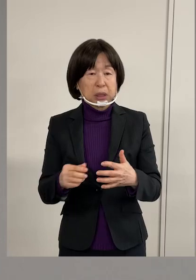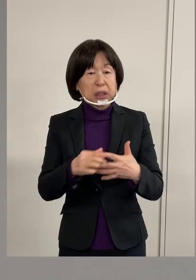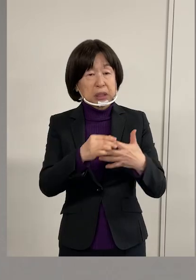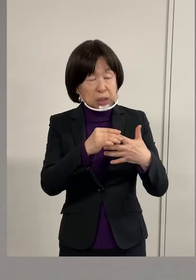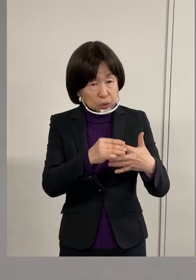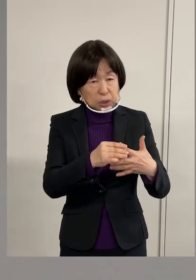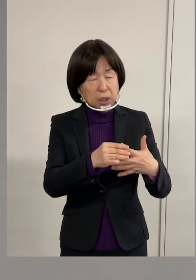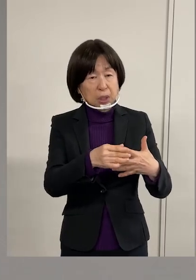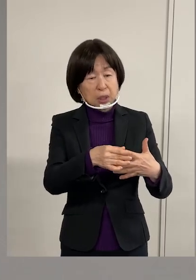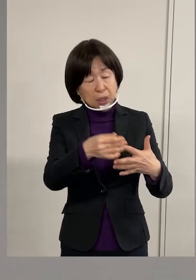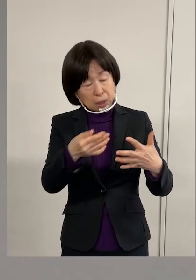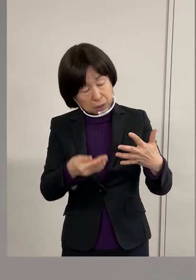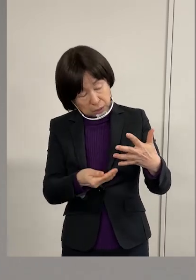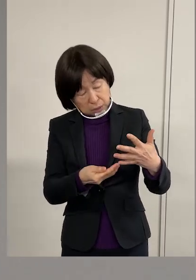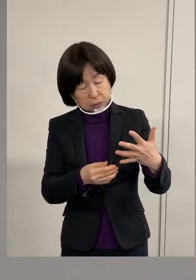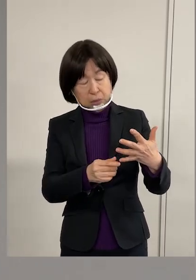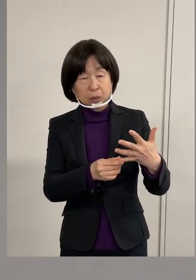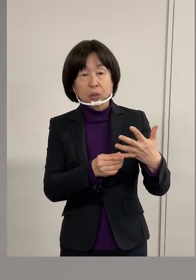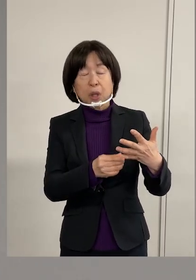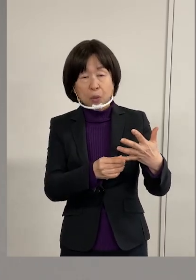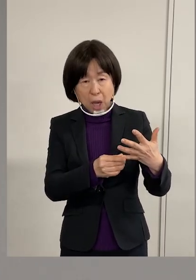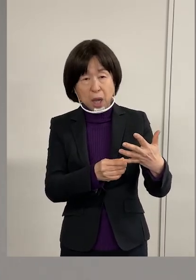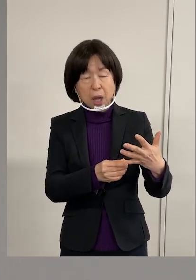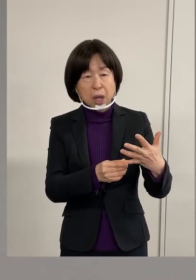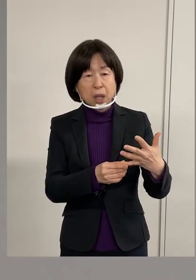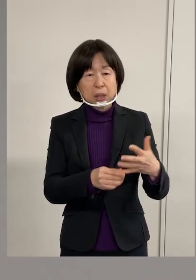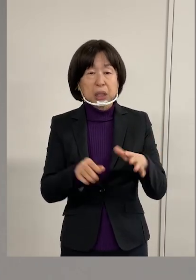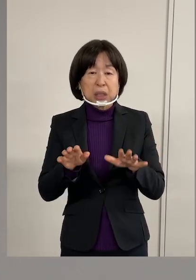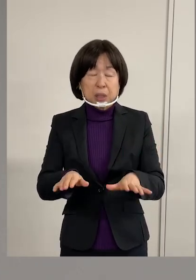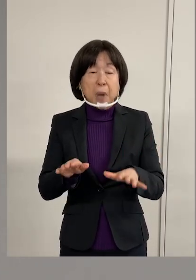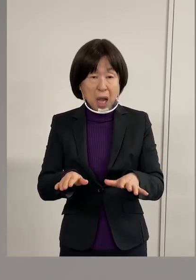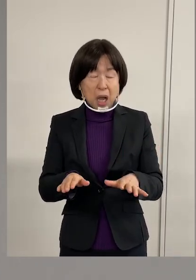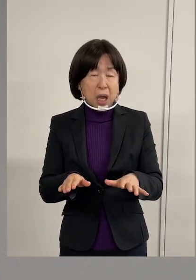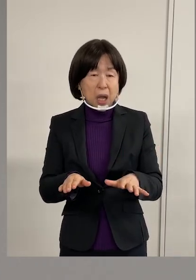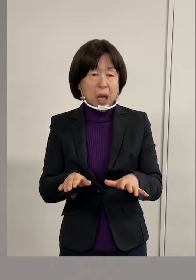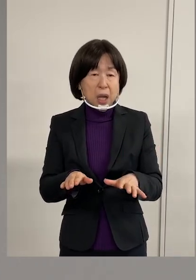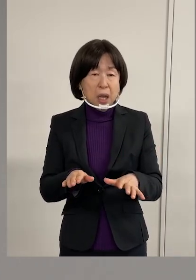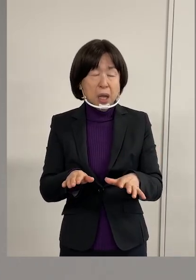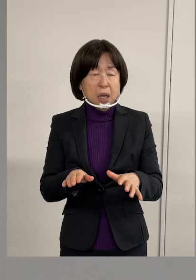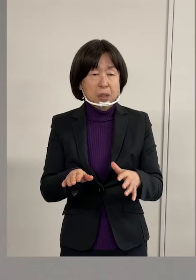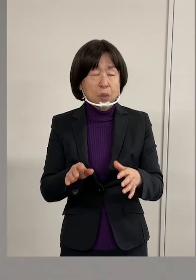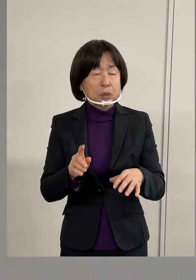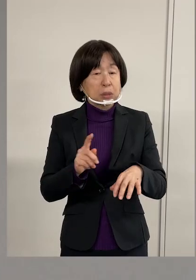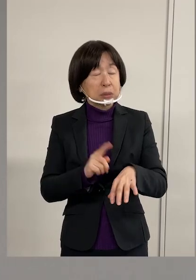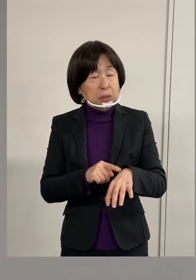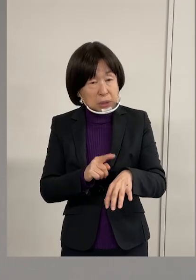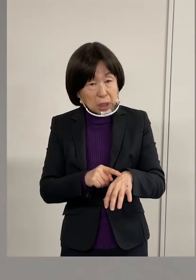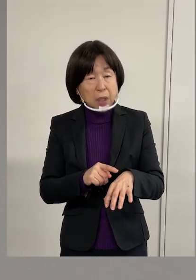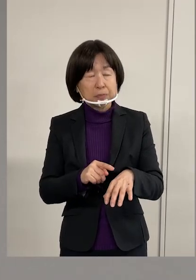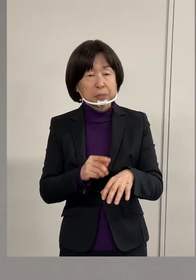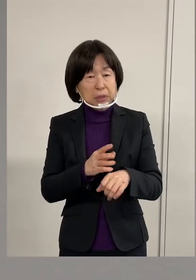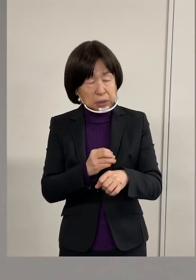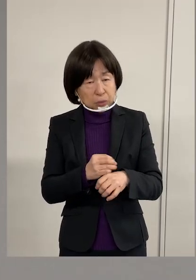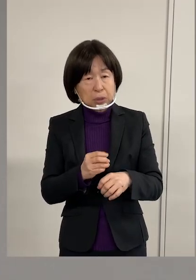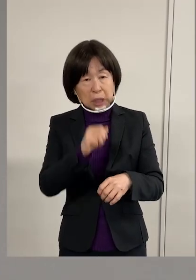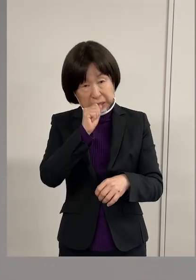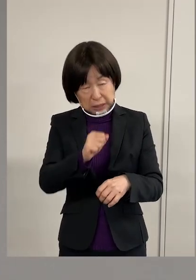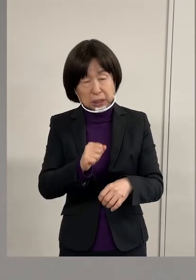に、落とすのは、時期的に、今のタイミングだろうというのが、体制でした。で、そこであ